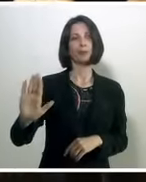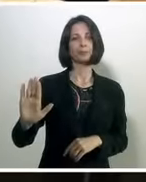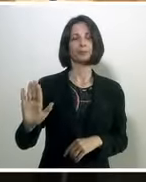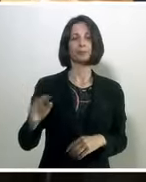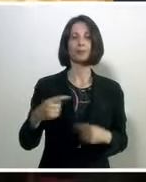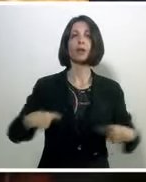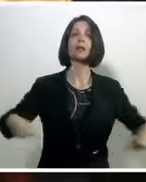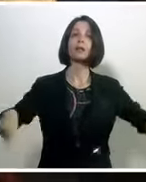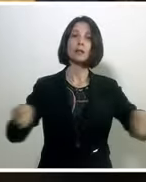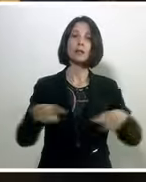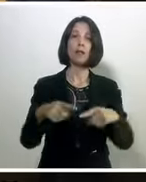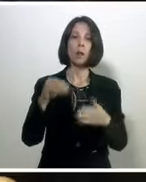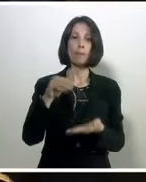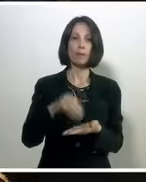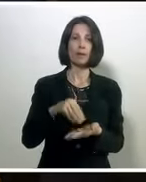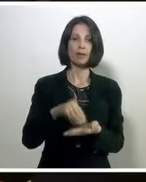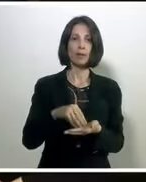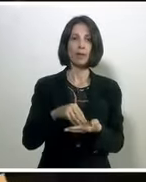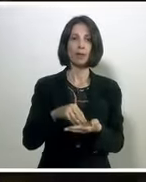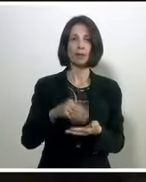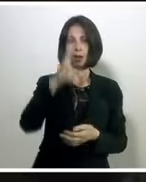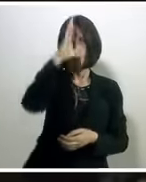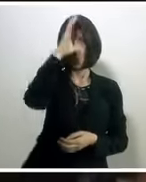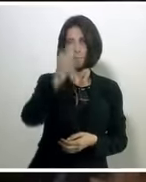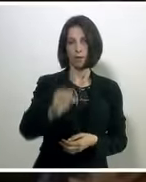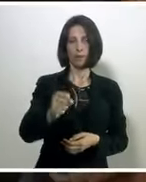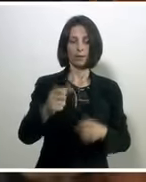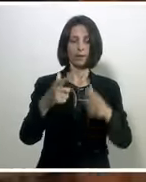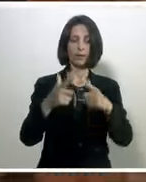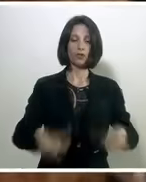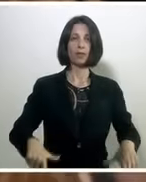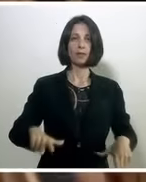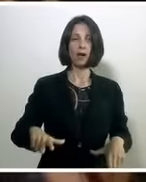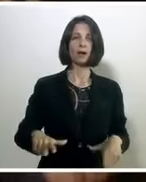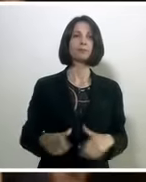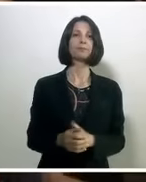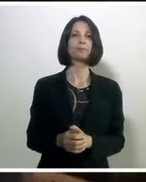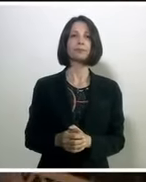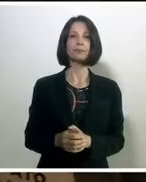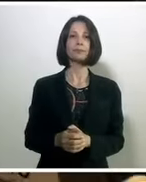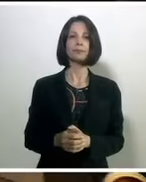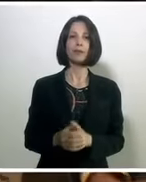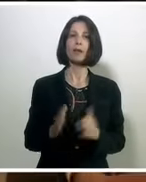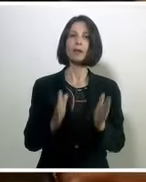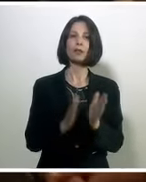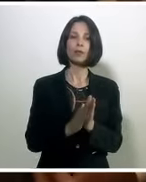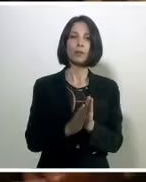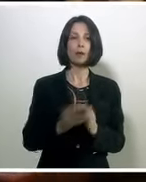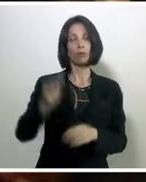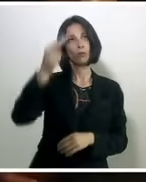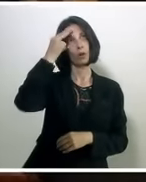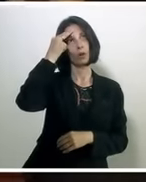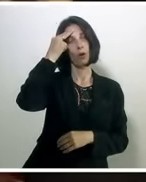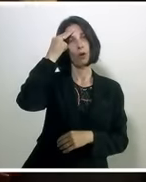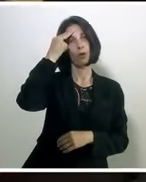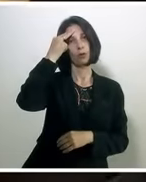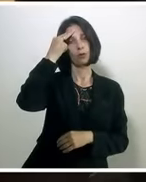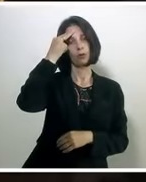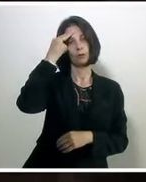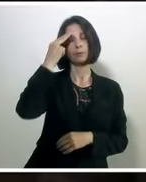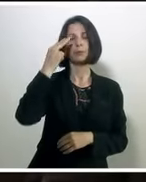luogo solenne del nostro Ateneo e della nostra città per celebrare insieme un ricordo e una memoria